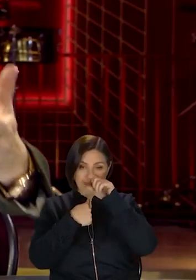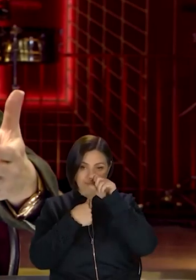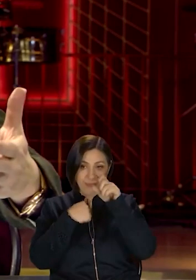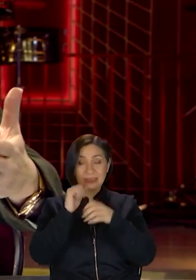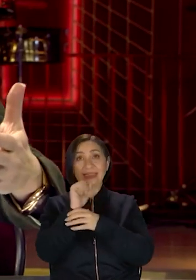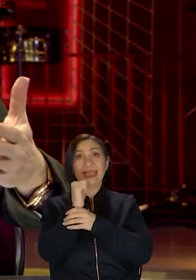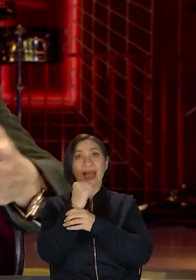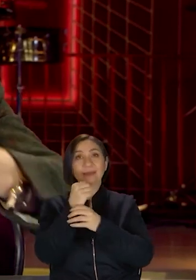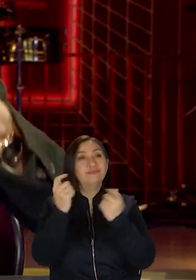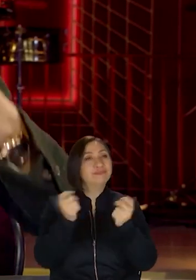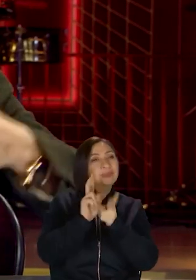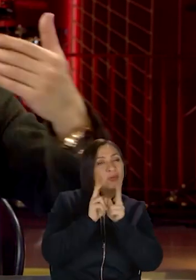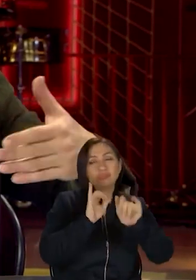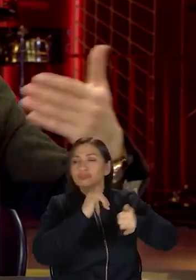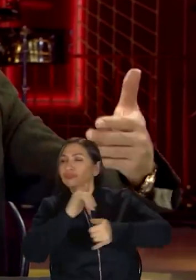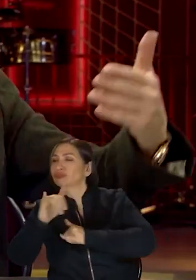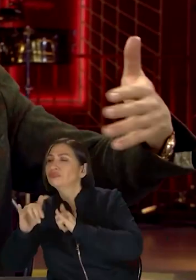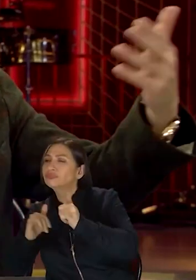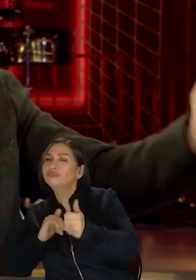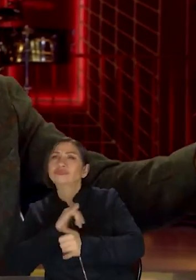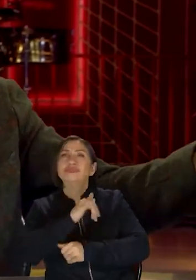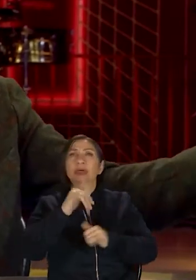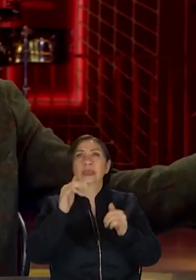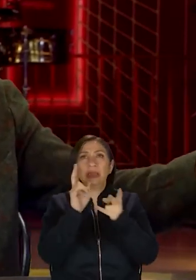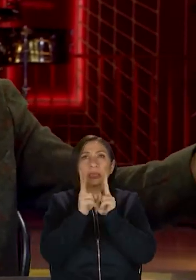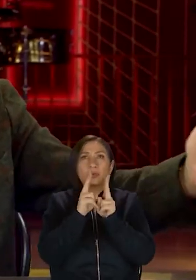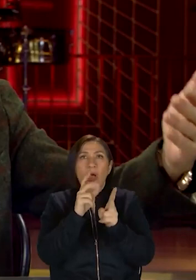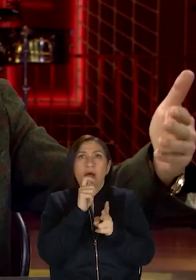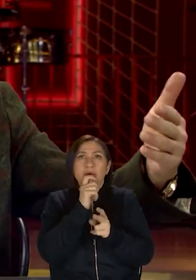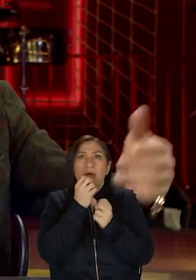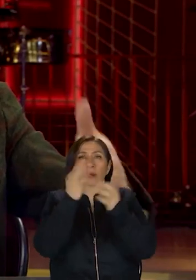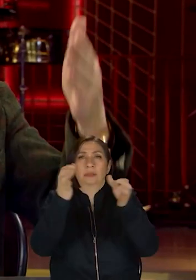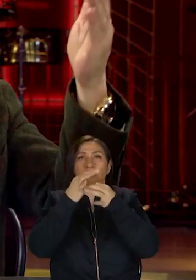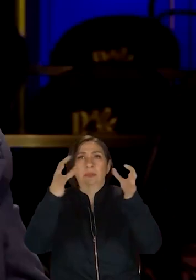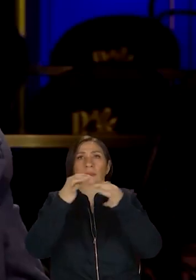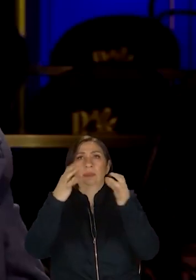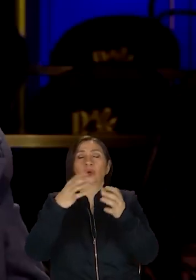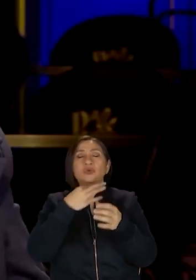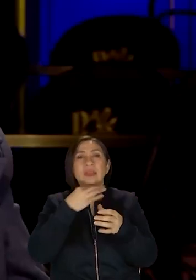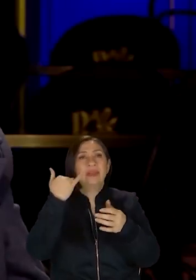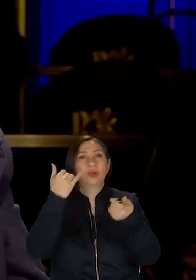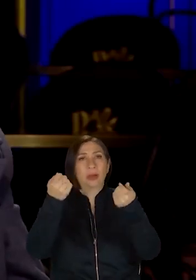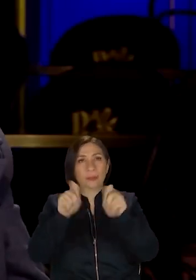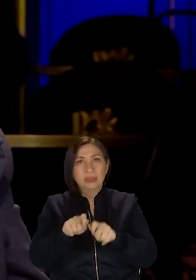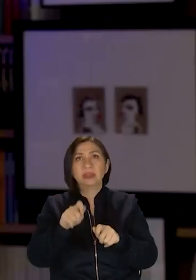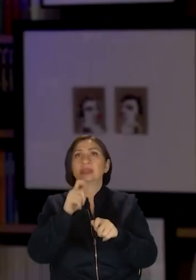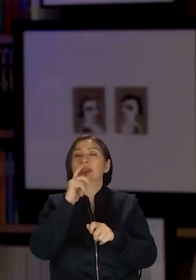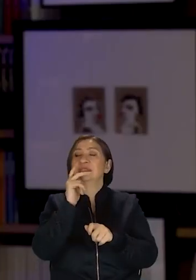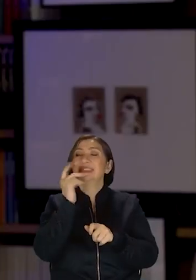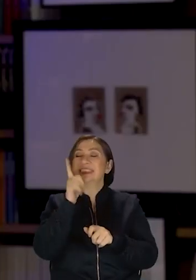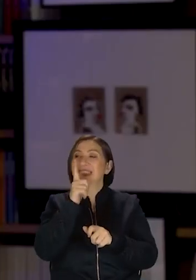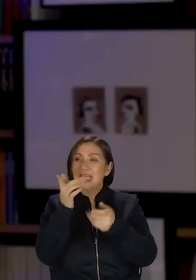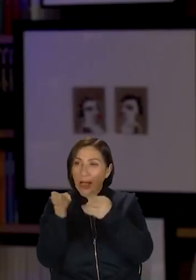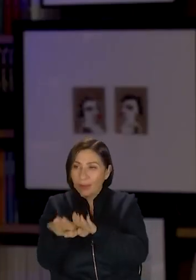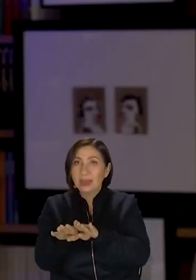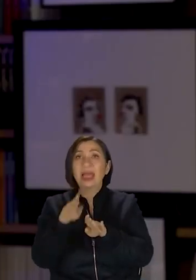sanat sergilediğimiz için biz zaten değil mi birçok tiyatro anons ediyor. Aynen. Diyor ki işte lütfen telefonlarınızı diyor. Kapatınız, çalmasına müsaade